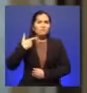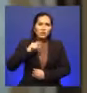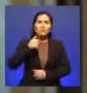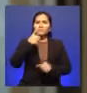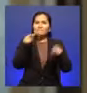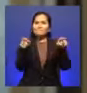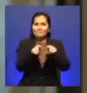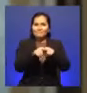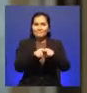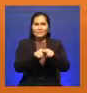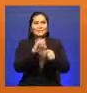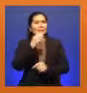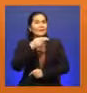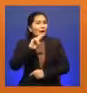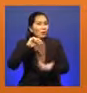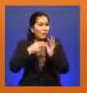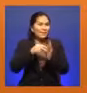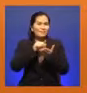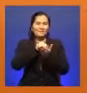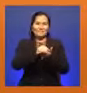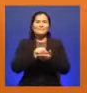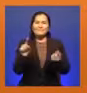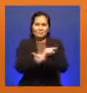ก็ได้ CSR ด้วย